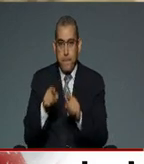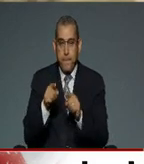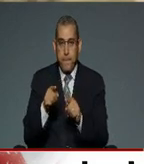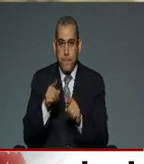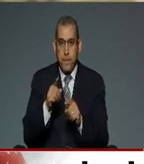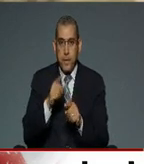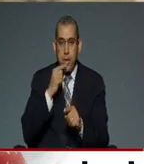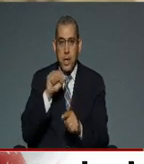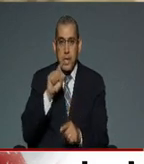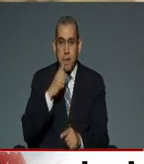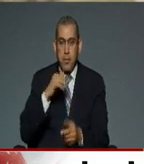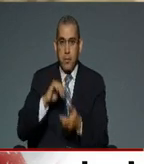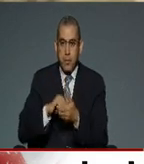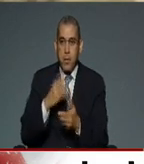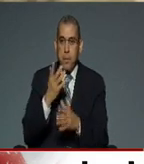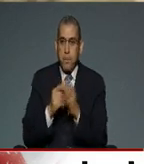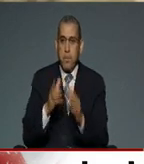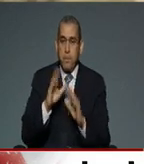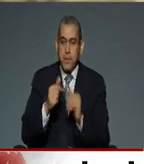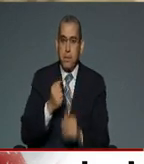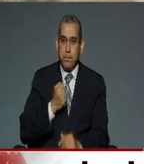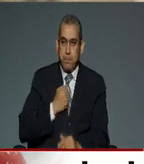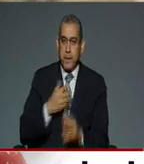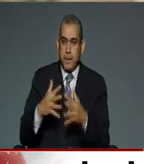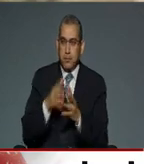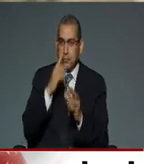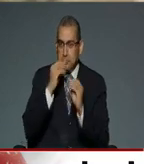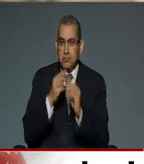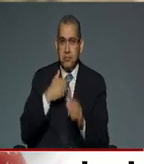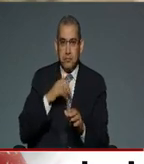وطننا الثاني ا ان اتوجه